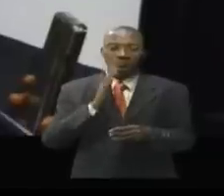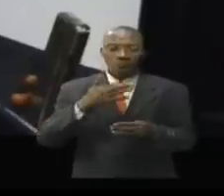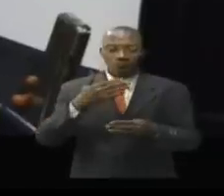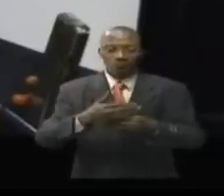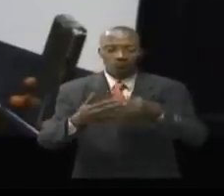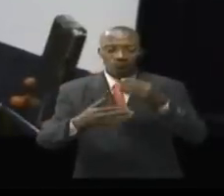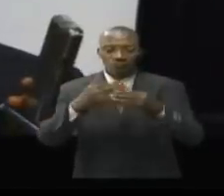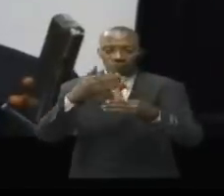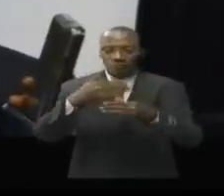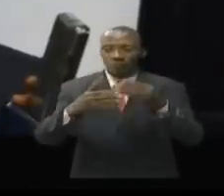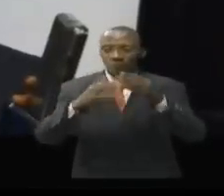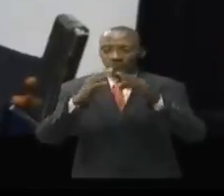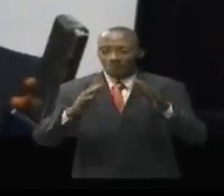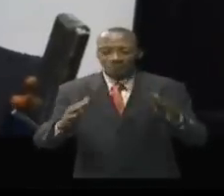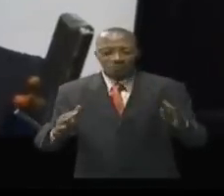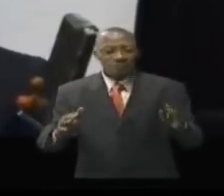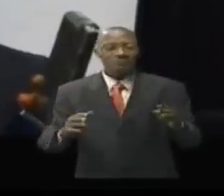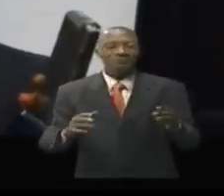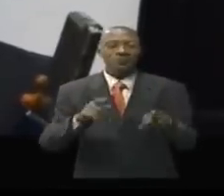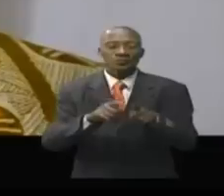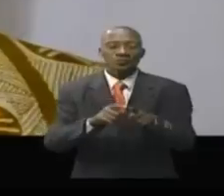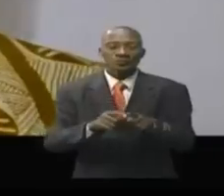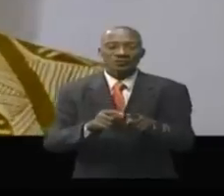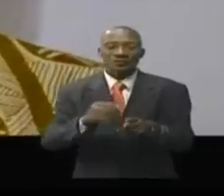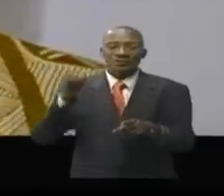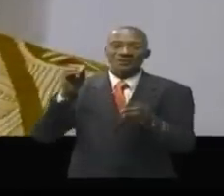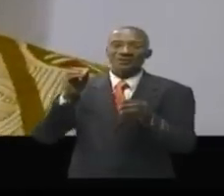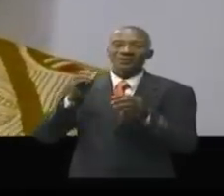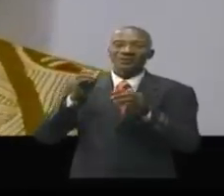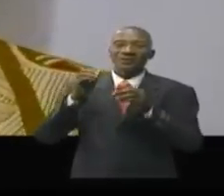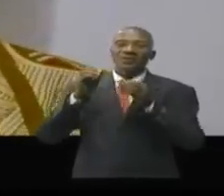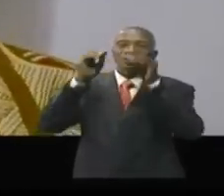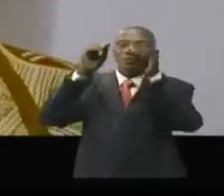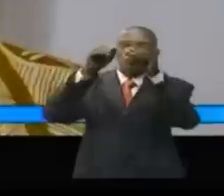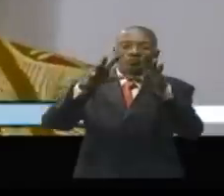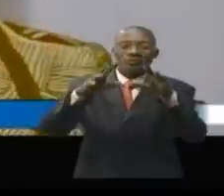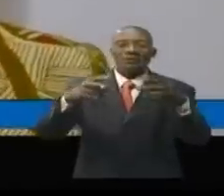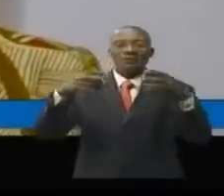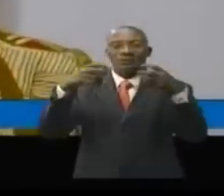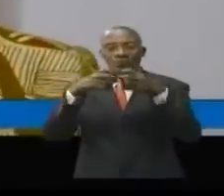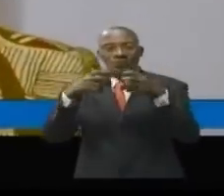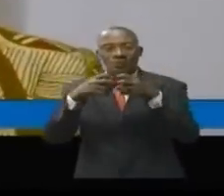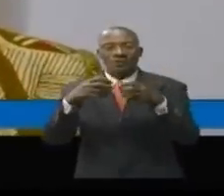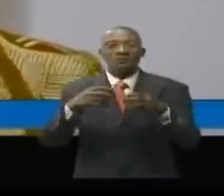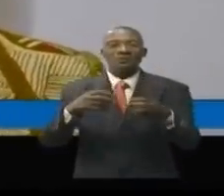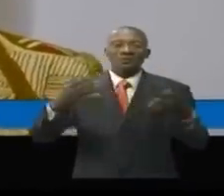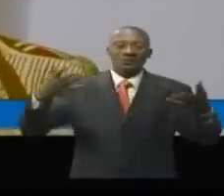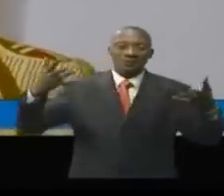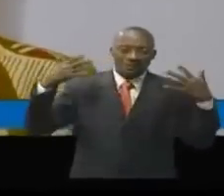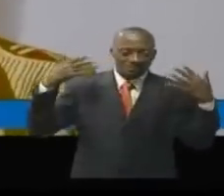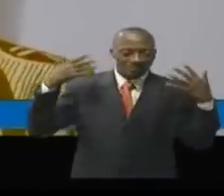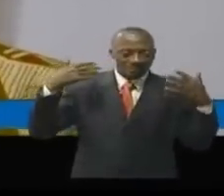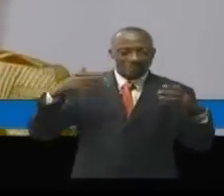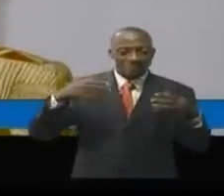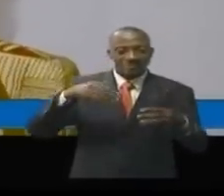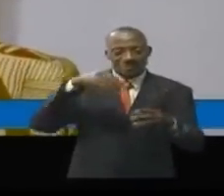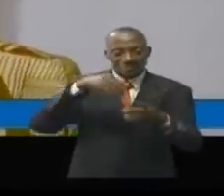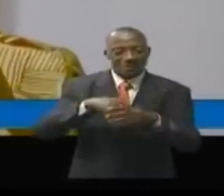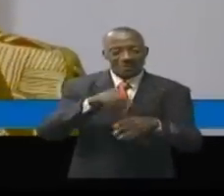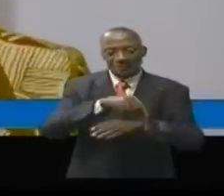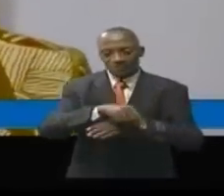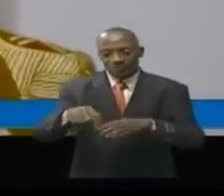du climatisation centrale au Congo. Nous, en tant qu'architectes, on a besoin de formation continue Et